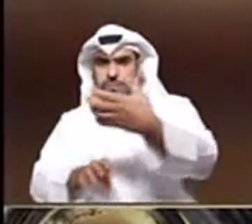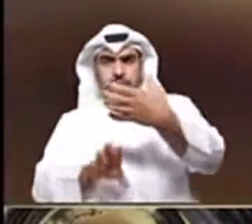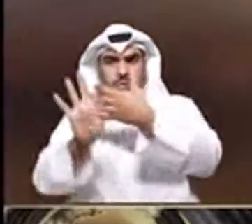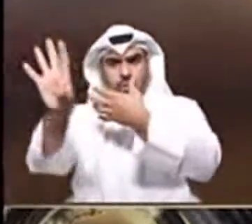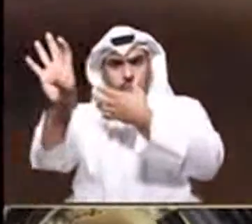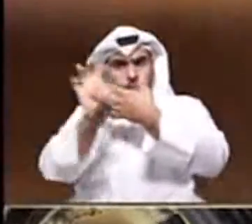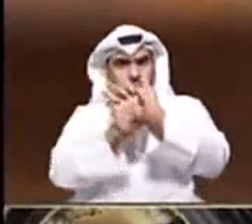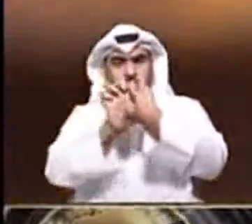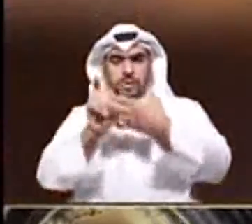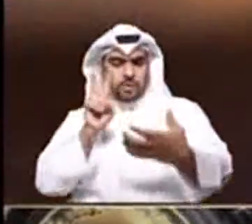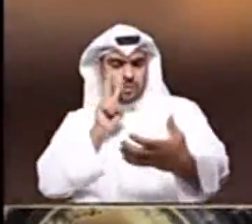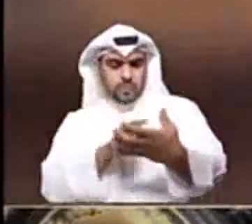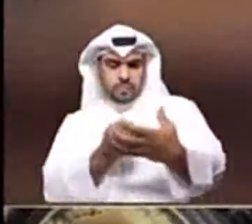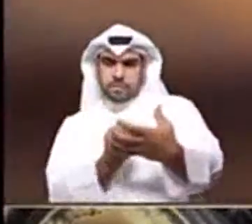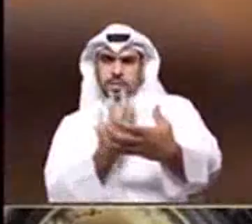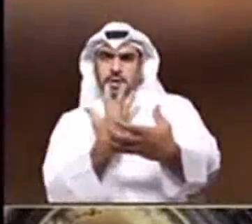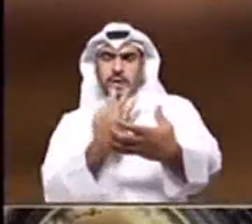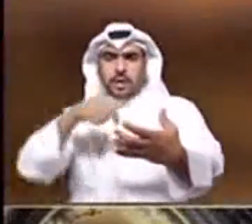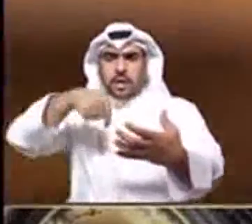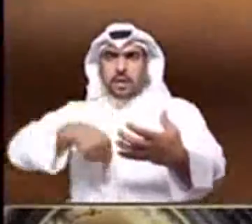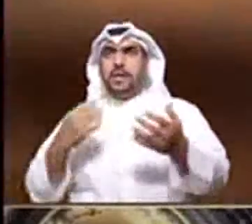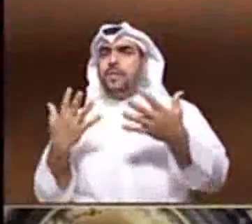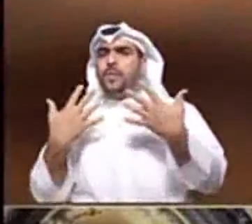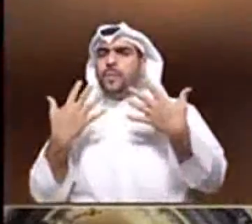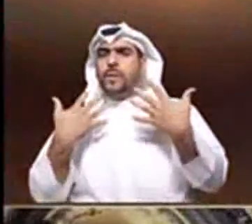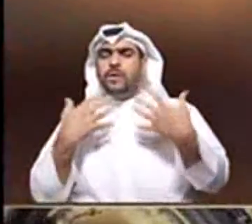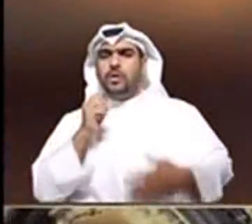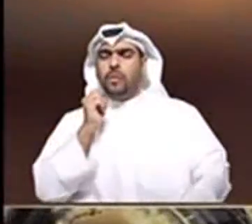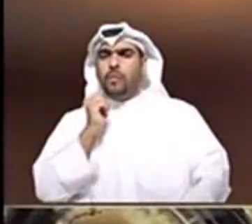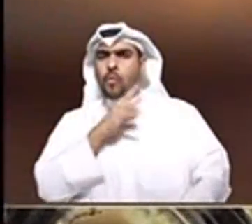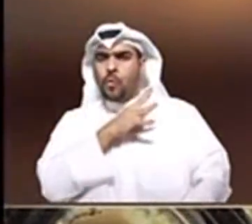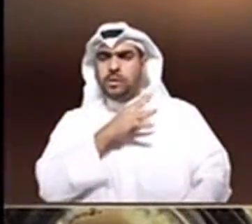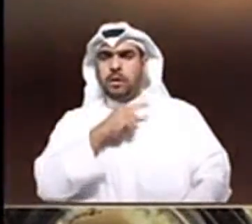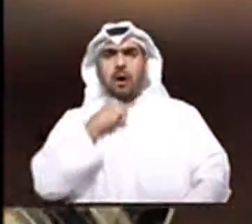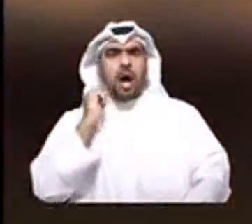فجرا، فيما انخفضت بشكل واضح في الساعة الرابعة فجرا.